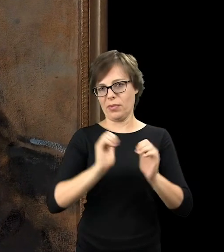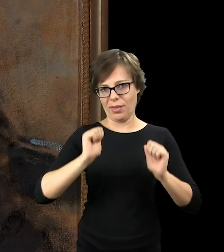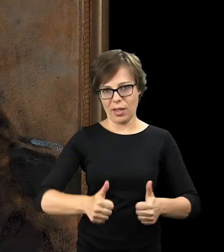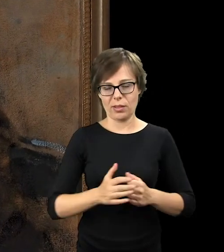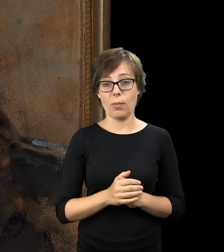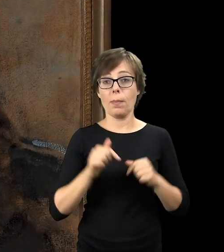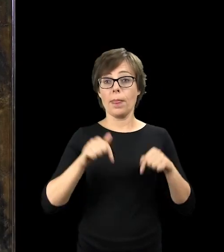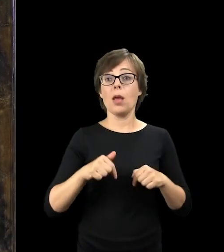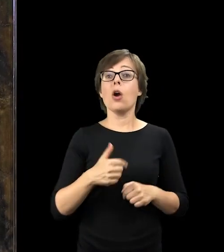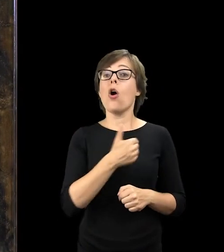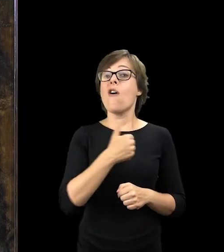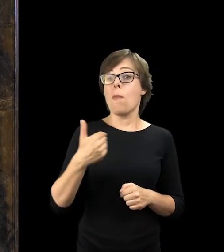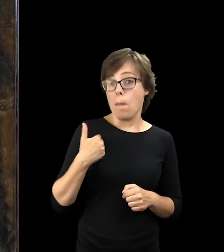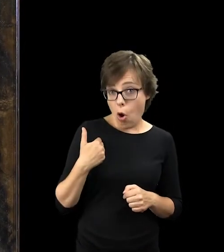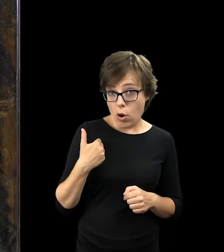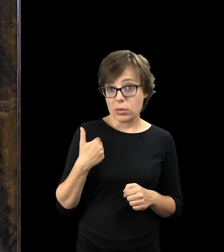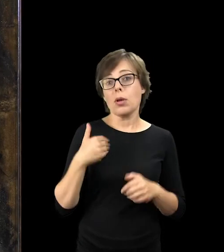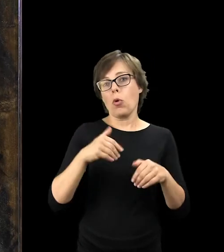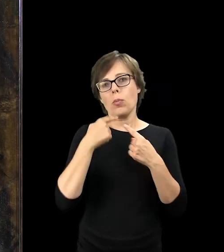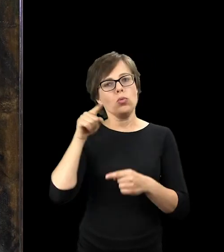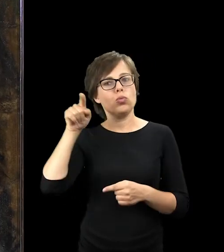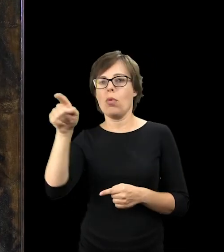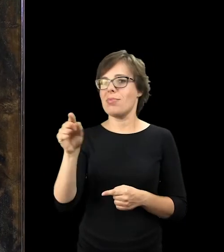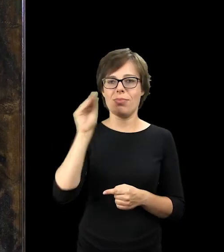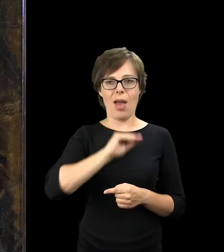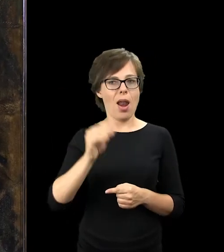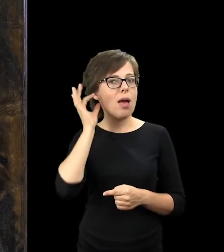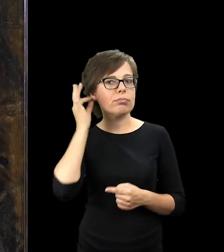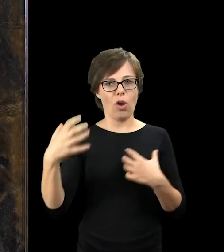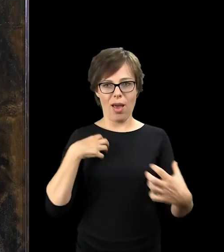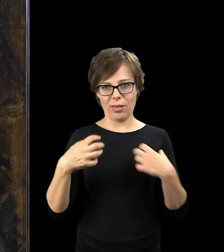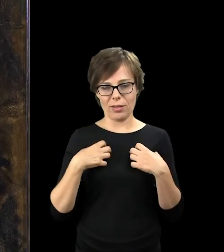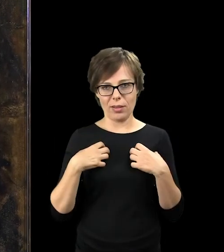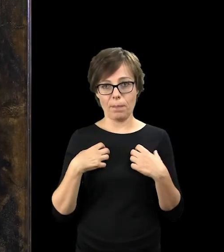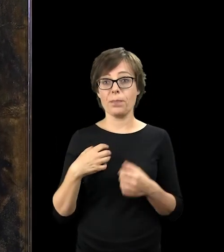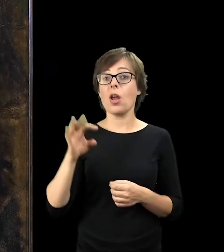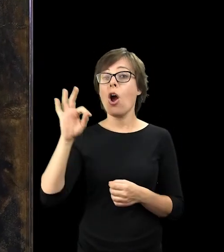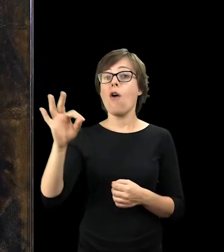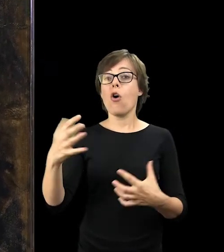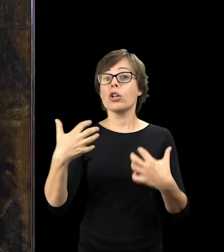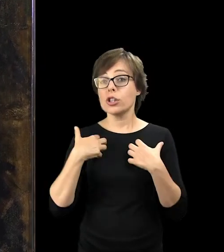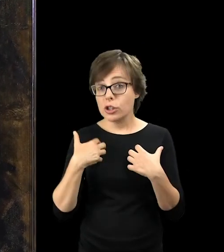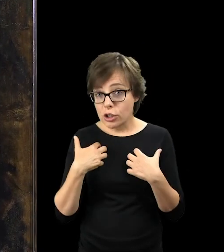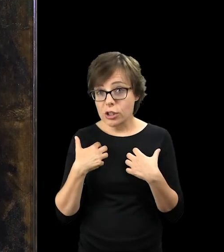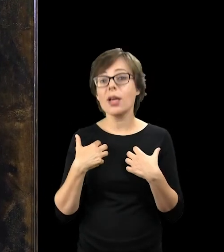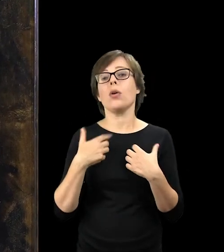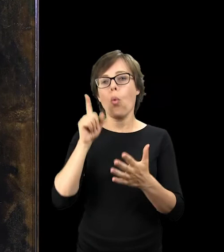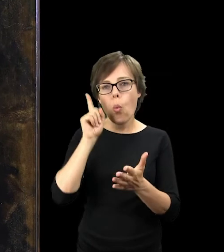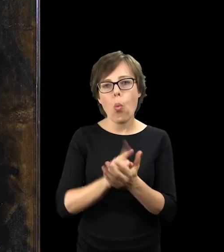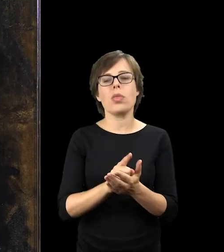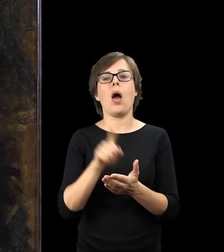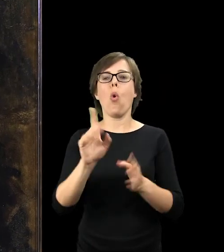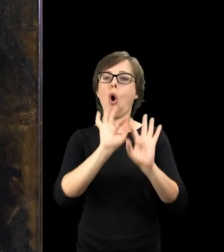artystycznym jest najlepszą artystką, której życie pozwoliło związać się ze sztuką nierozerwalnie.